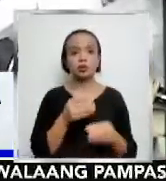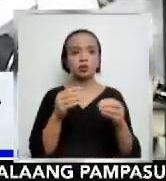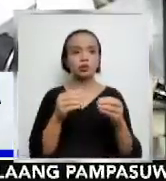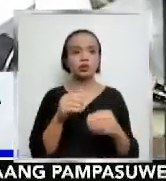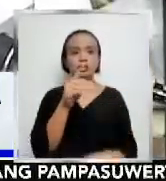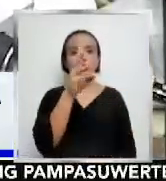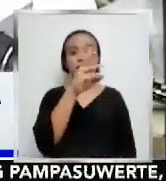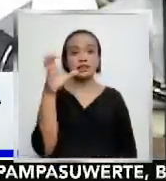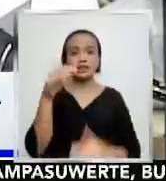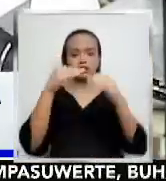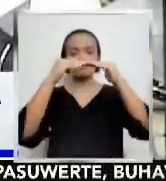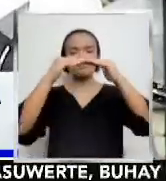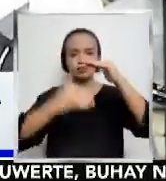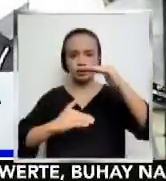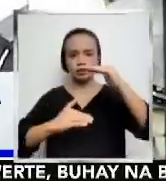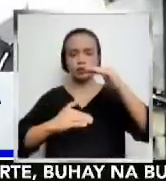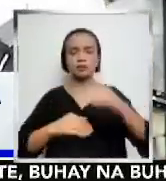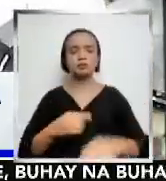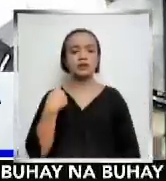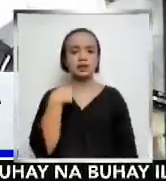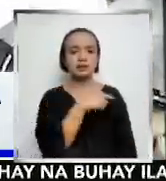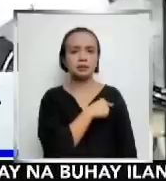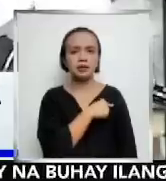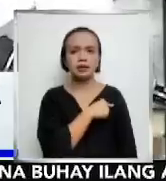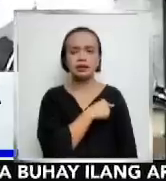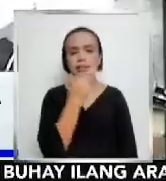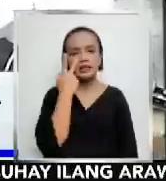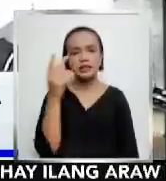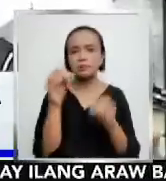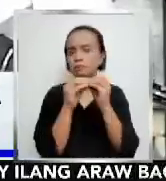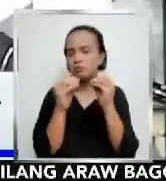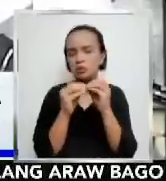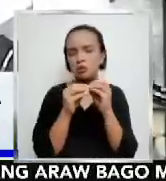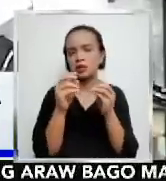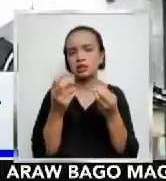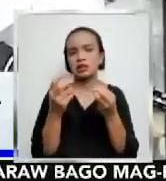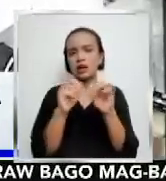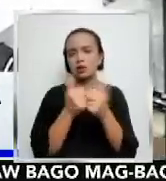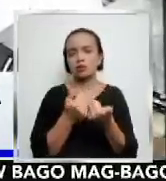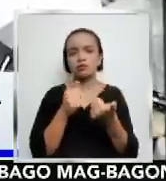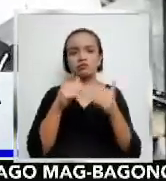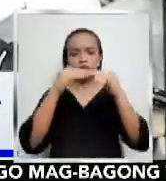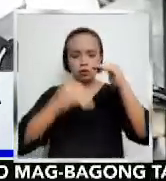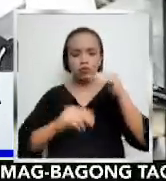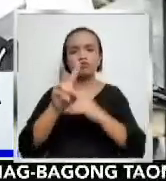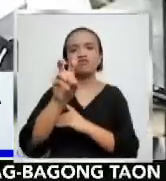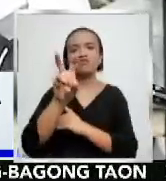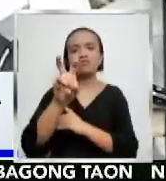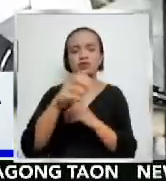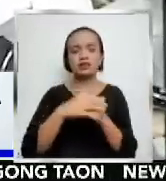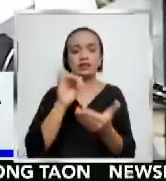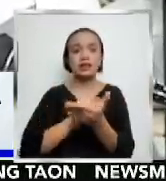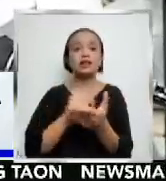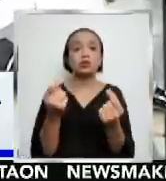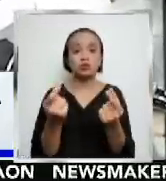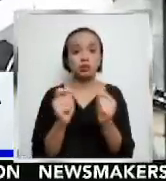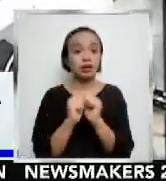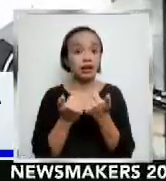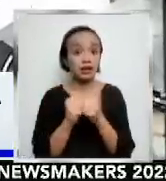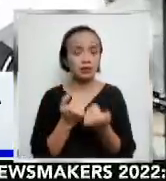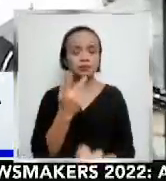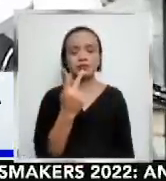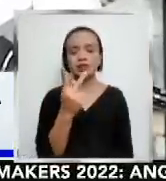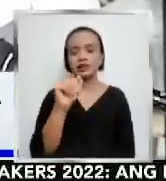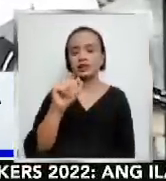600 pesos. We are looking at something even lower than 200 pesos. So yan po ang ating ginagawa through the Kadiwa. Bakit po through